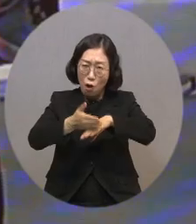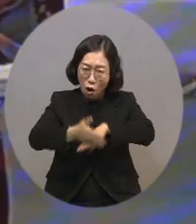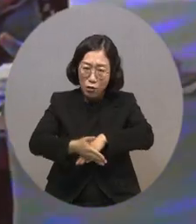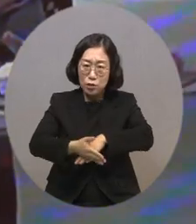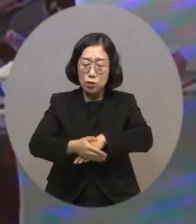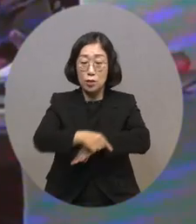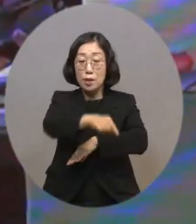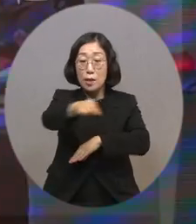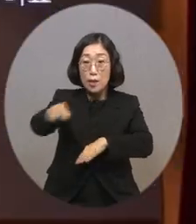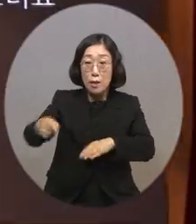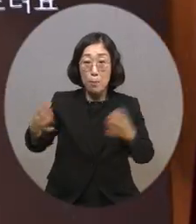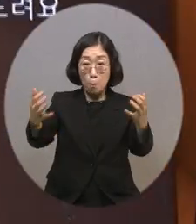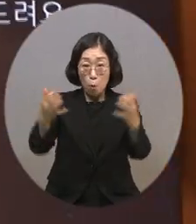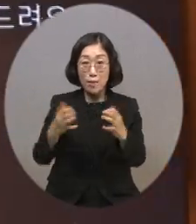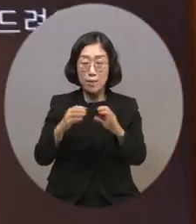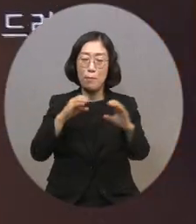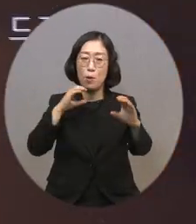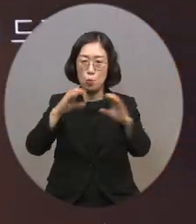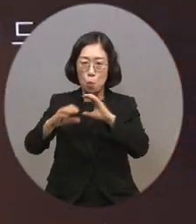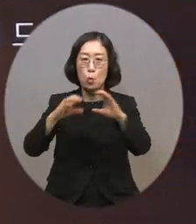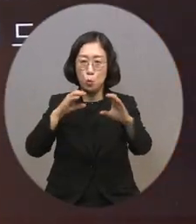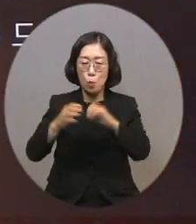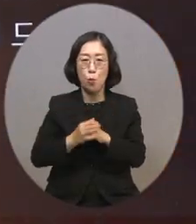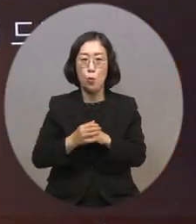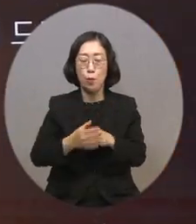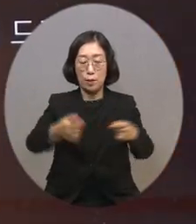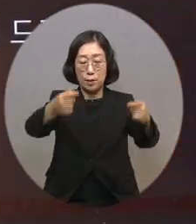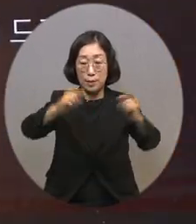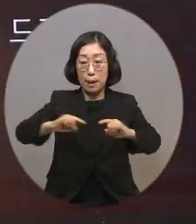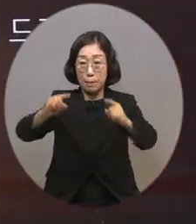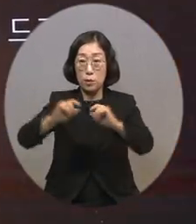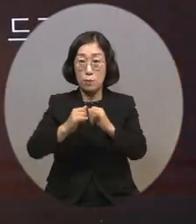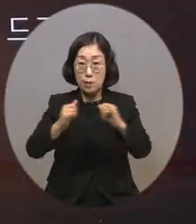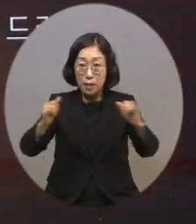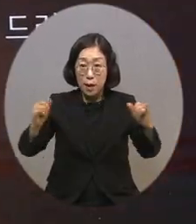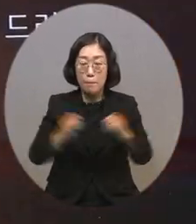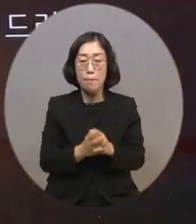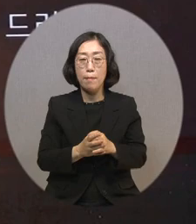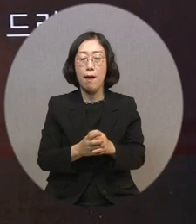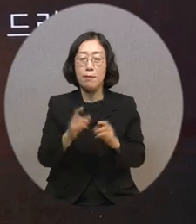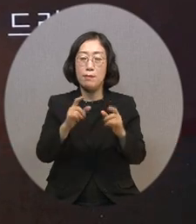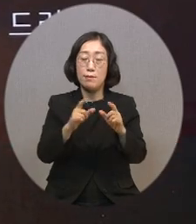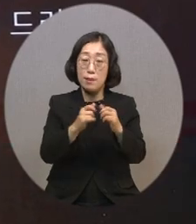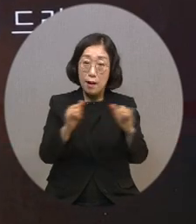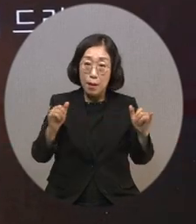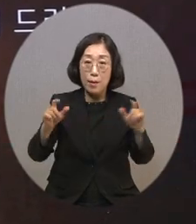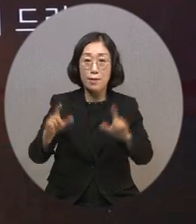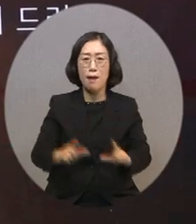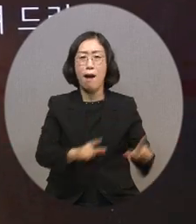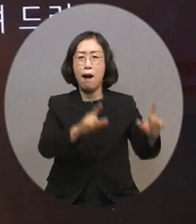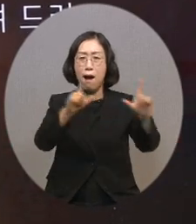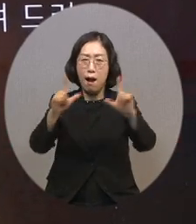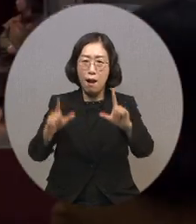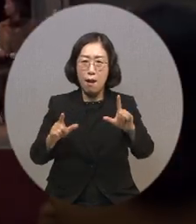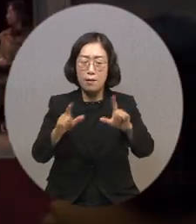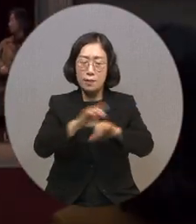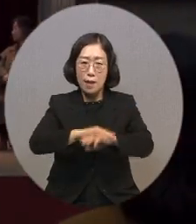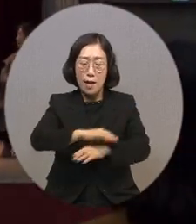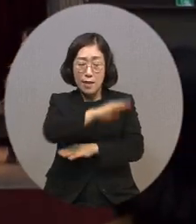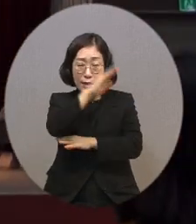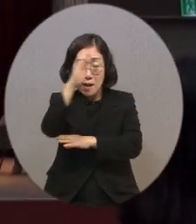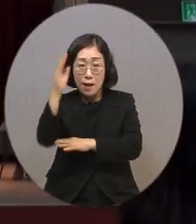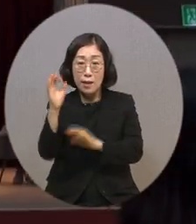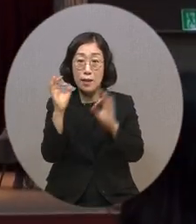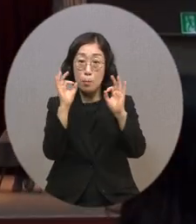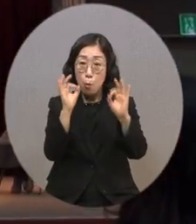관객과 소통했습니다. 행사장에 참석한 관객들은 한 사람의 삶을 이야기 속에서 생생하게